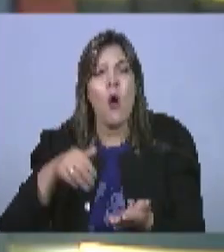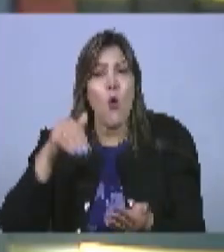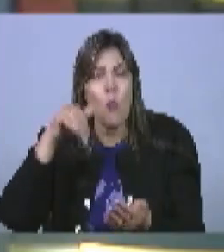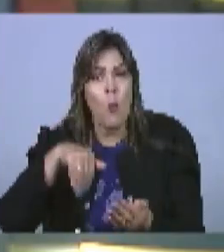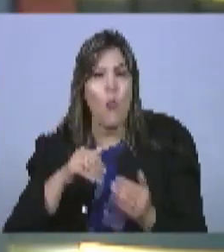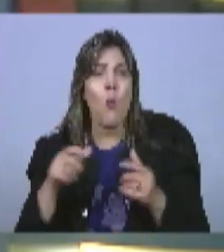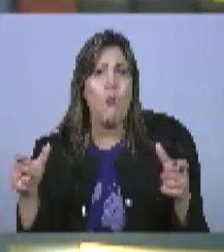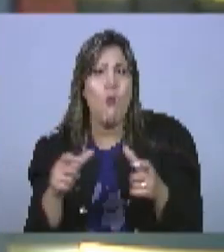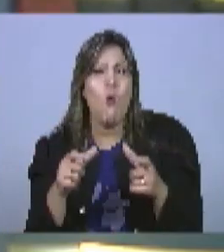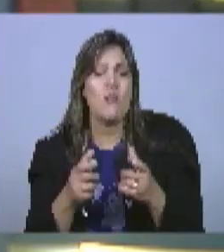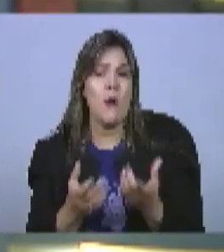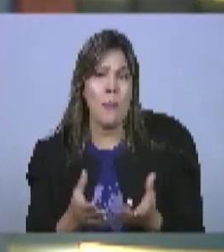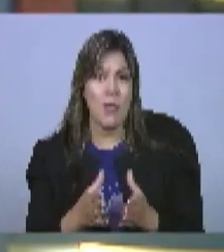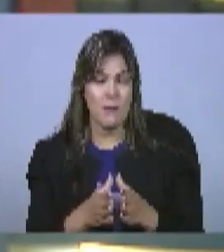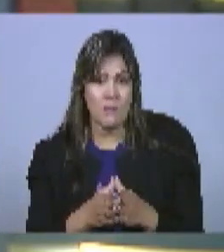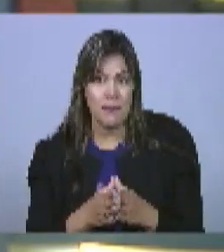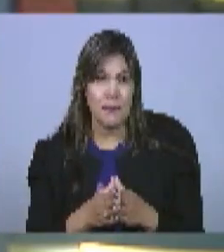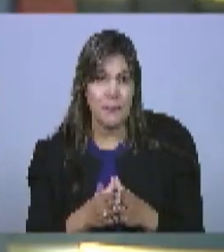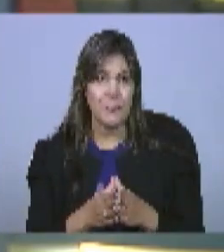المجتمعات